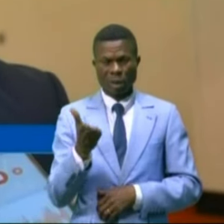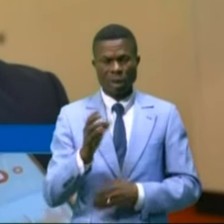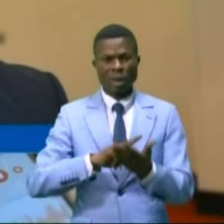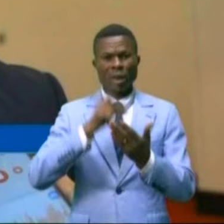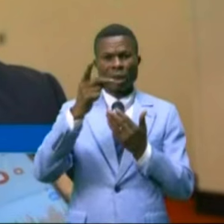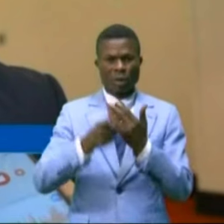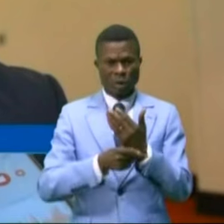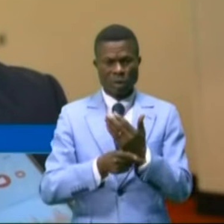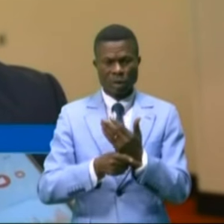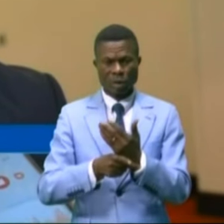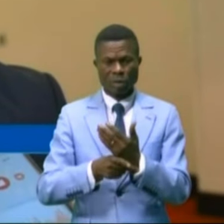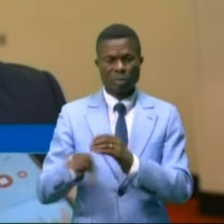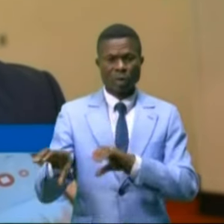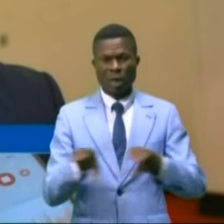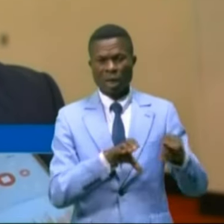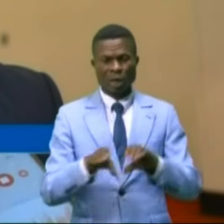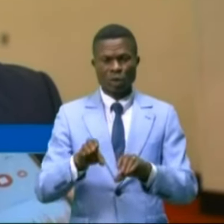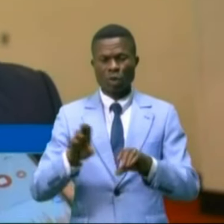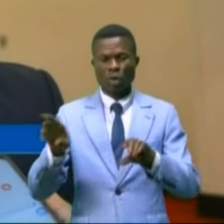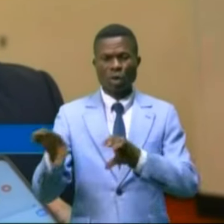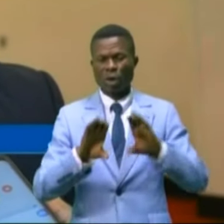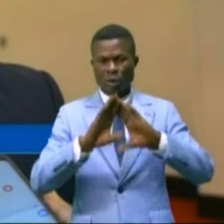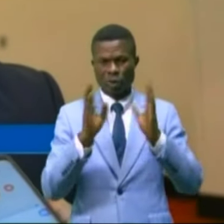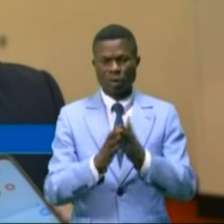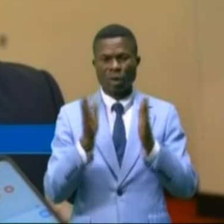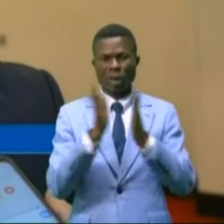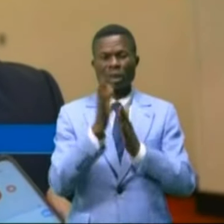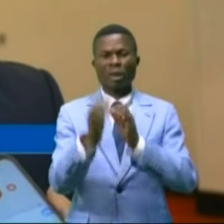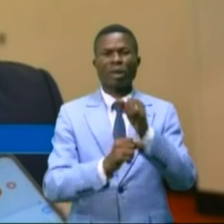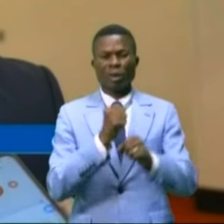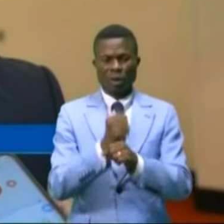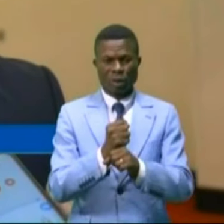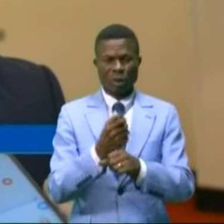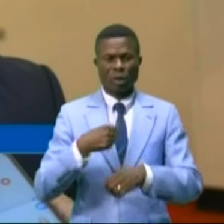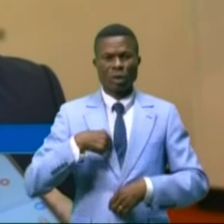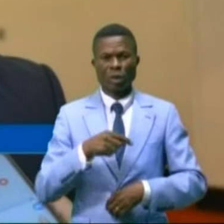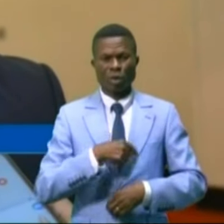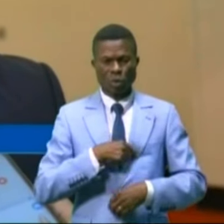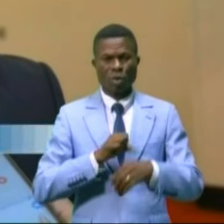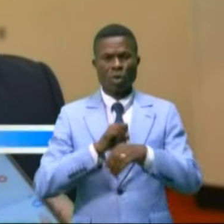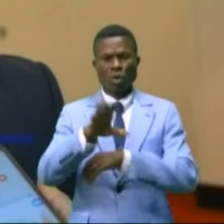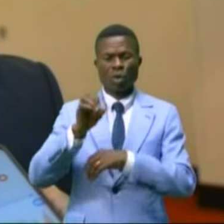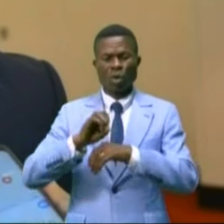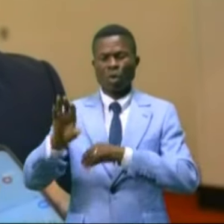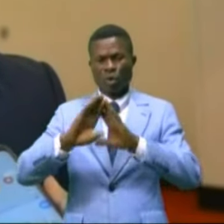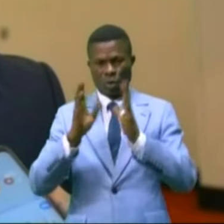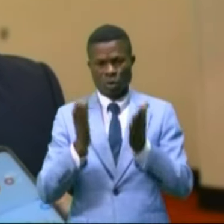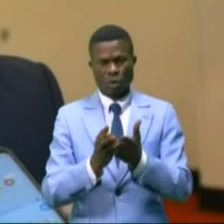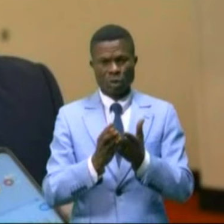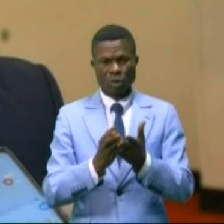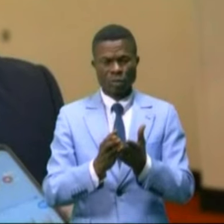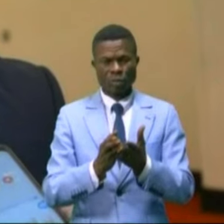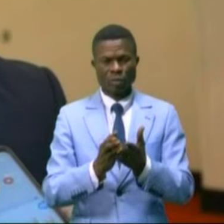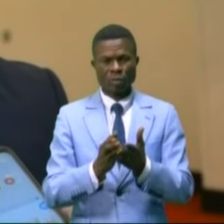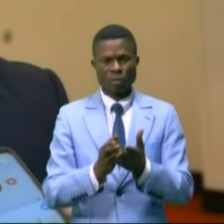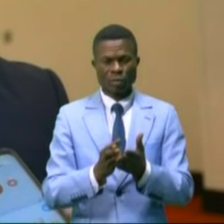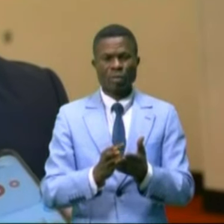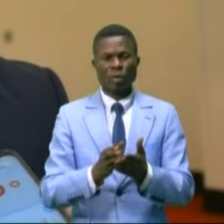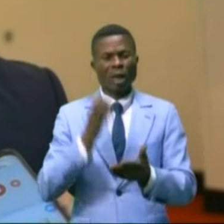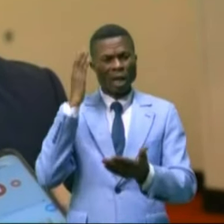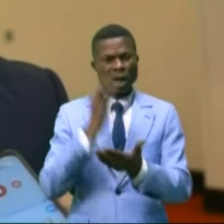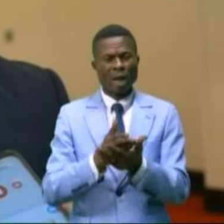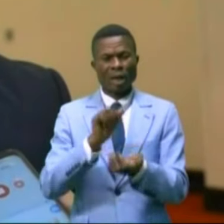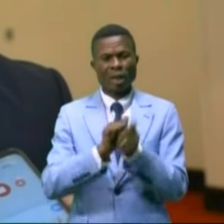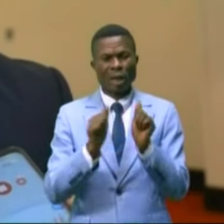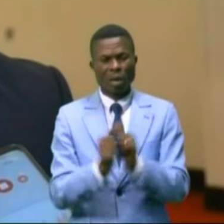plan d'action de mise en uvre de 10 ans dont nous avions épliché tous les points c'estàd comment lutter contrees